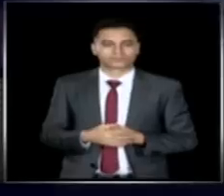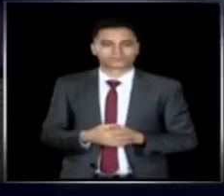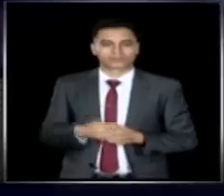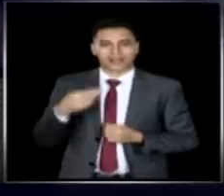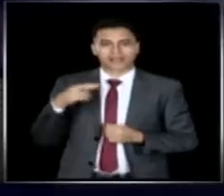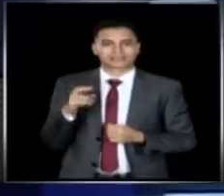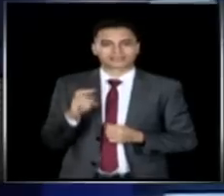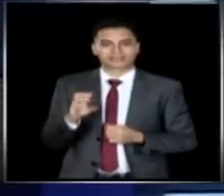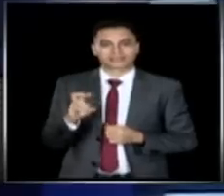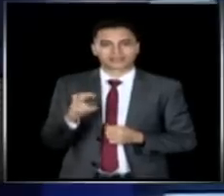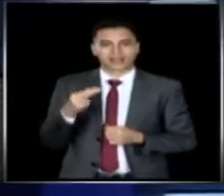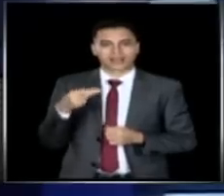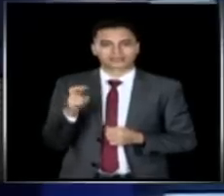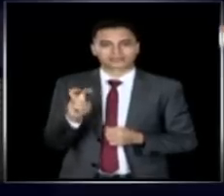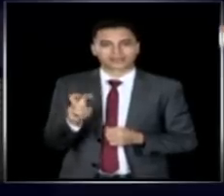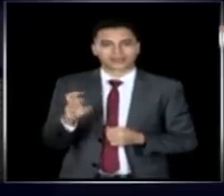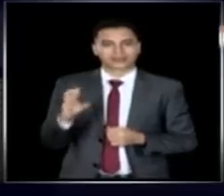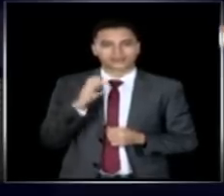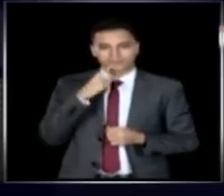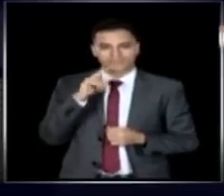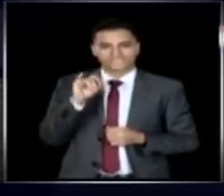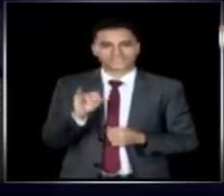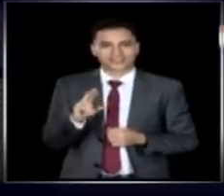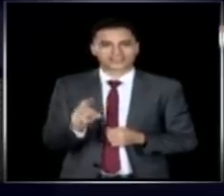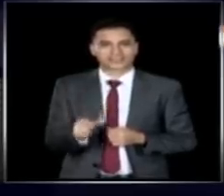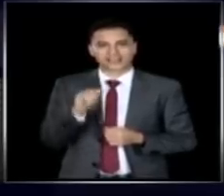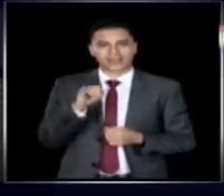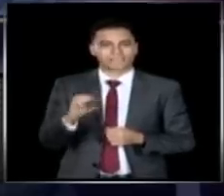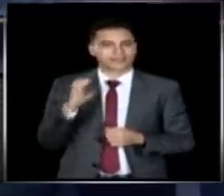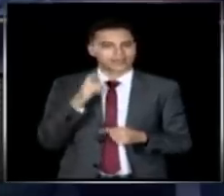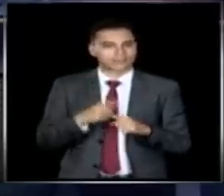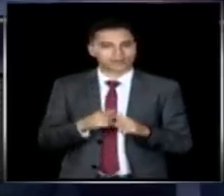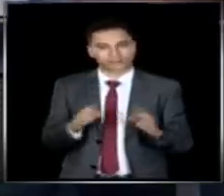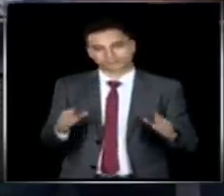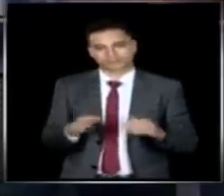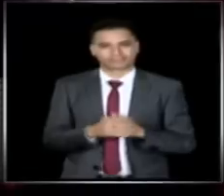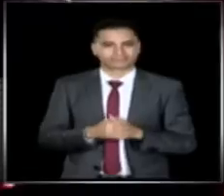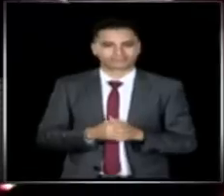عزة، إجابتك؟ فيتنام. فيتنام إجابة خاطئة.